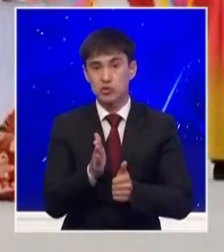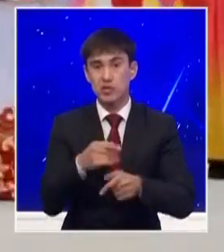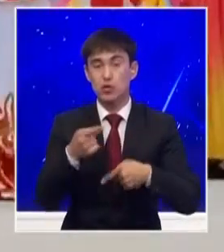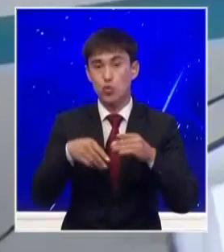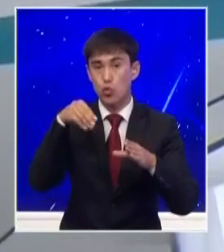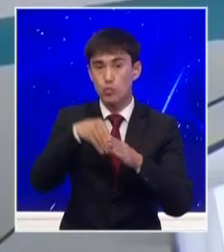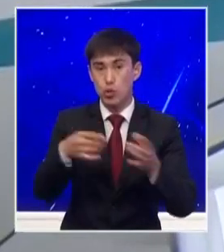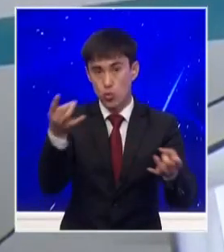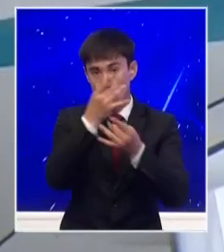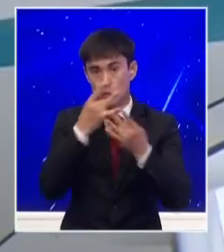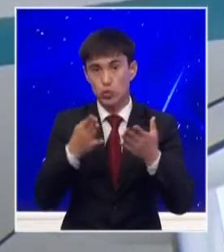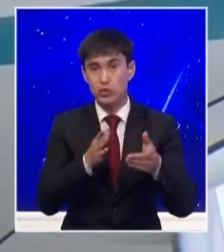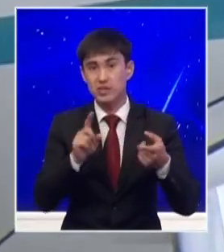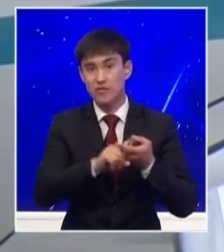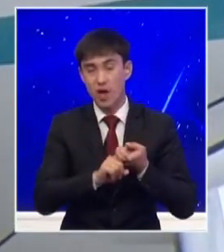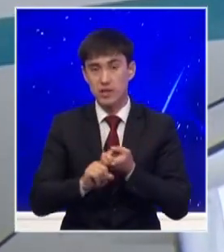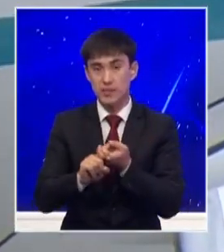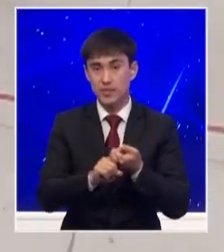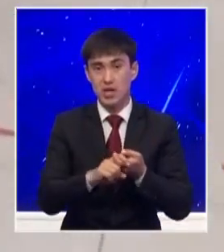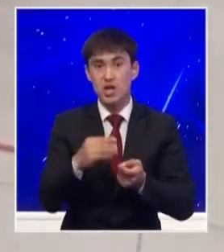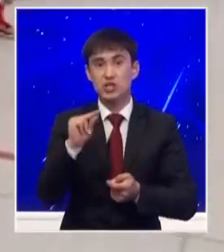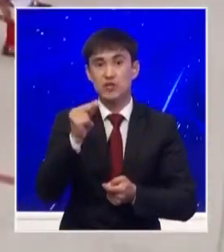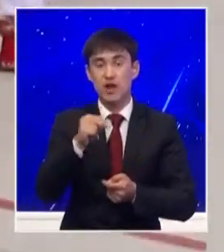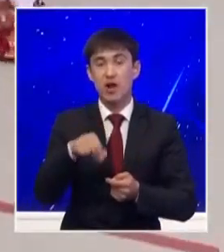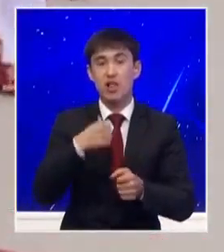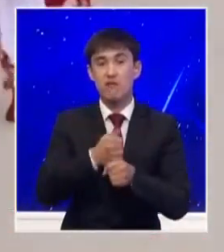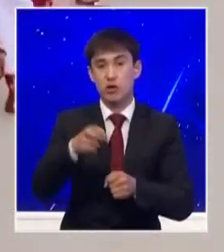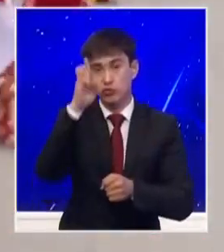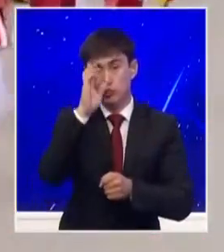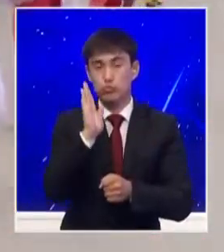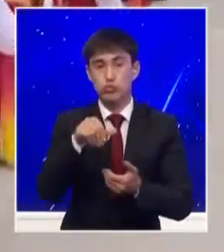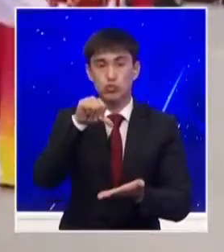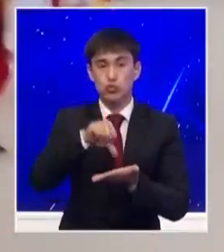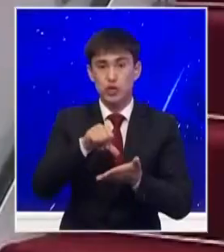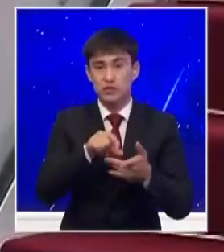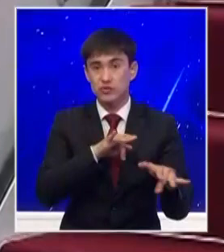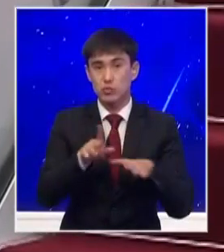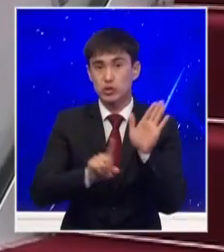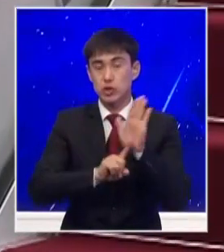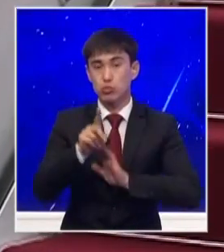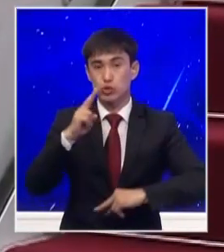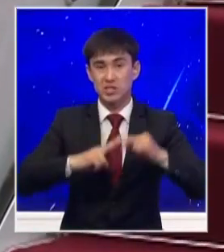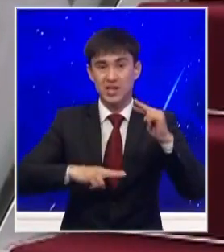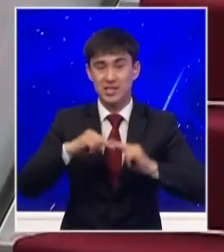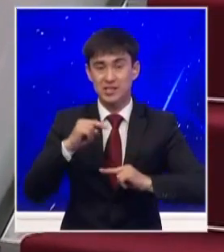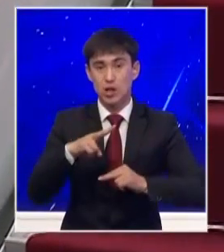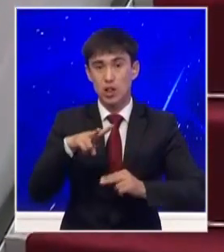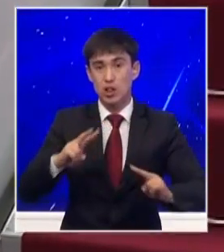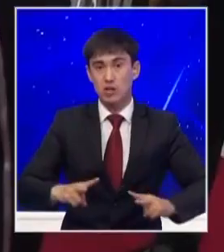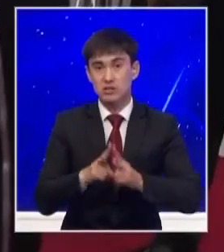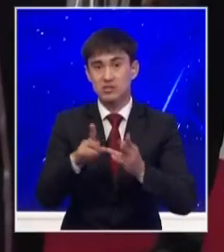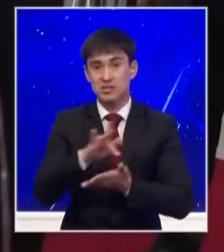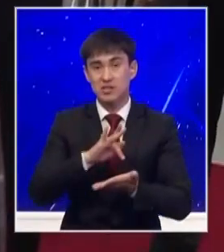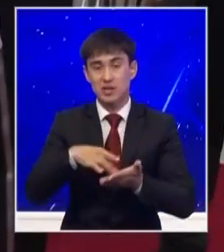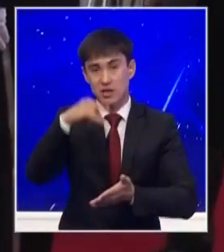углубление культурно-гуманитарных связей. В четверг глава государства будет участвовать в церемонии запуска строительства логистического